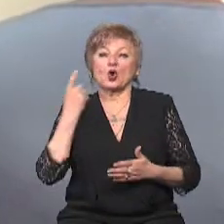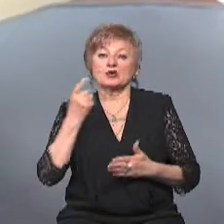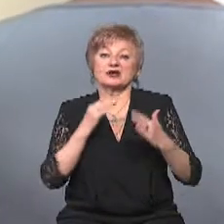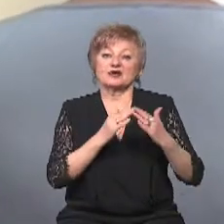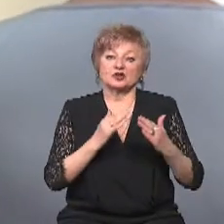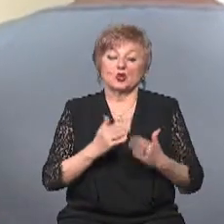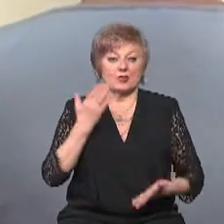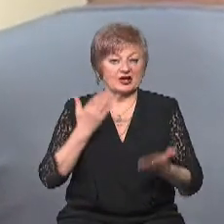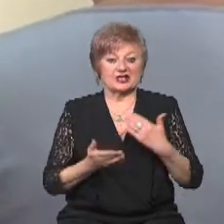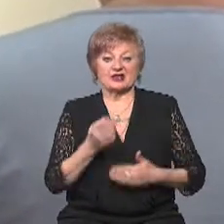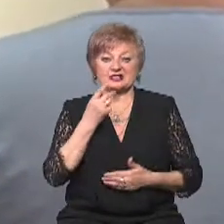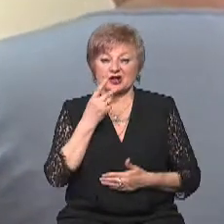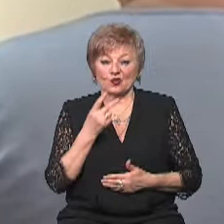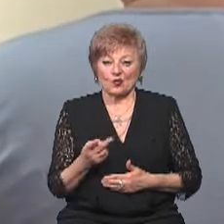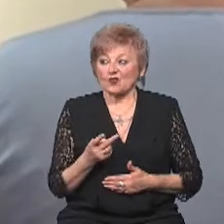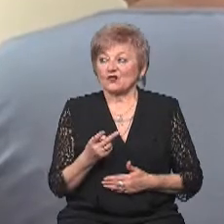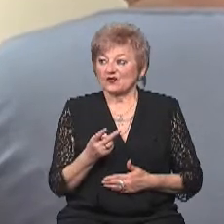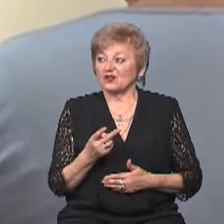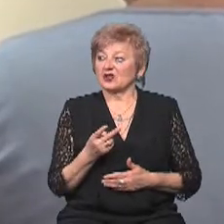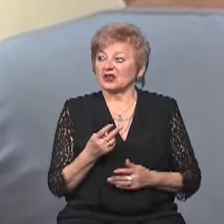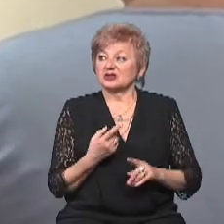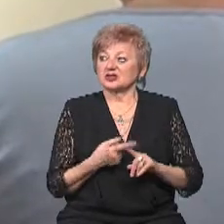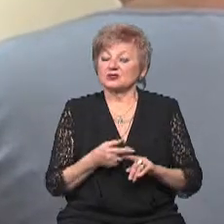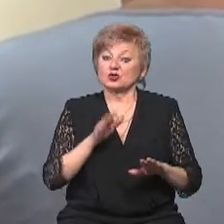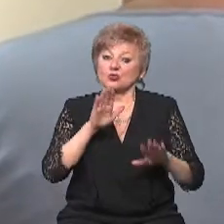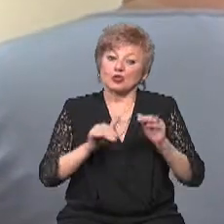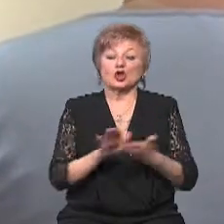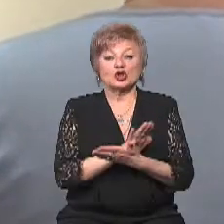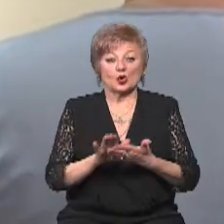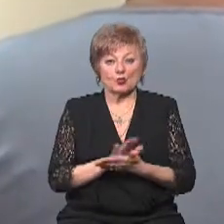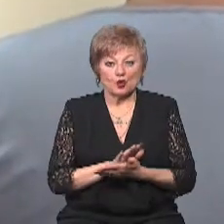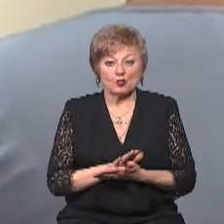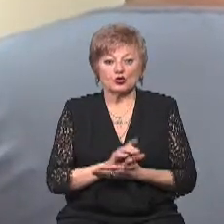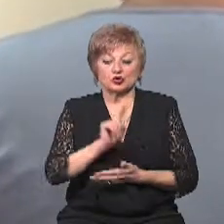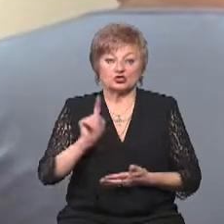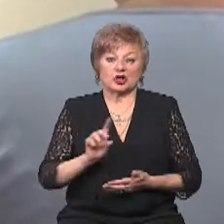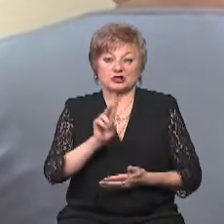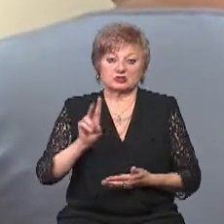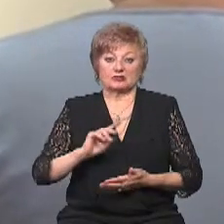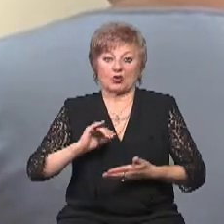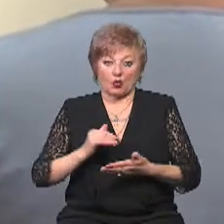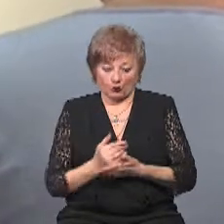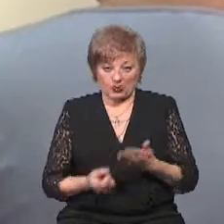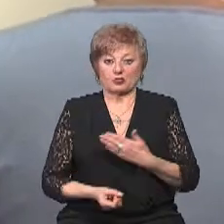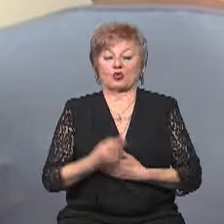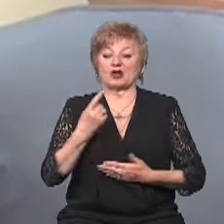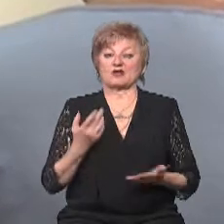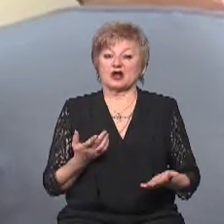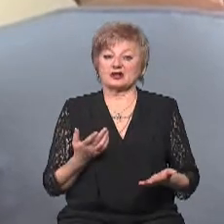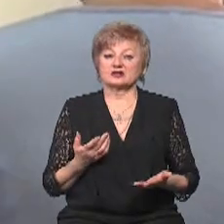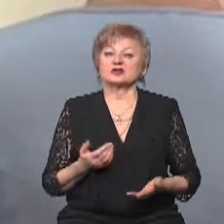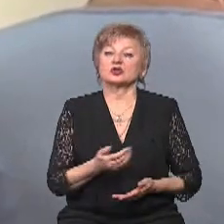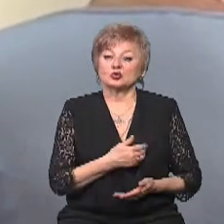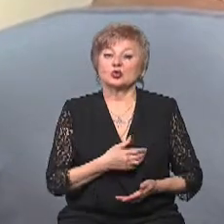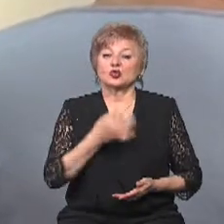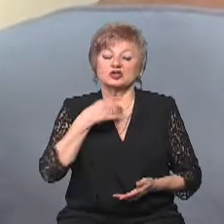ви бачите, тільки цю рекламу зафарбовують або змивають, через 1-2 години або через день вона може знову з'явитися. І хочеться сказати